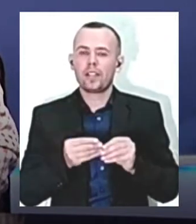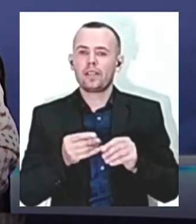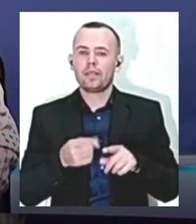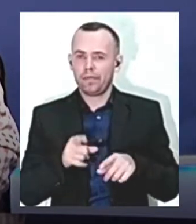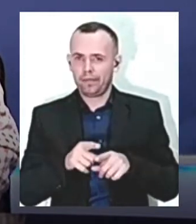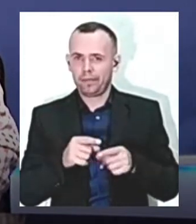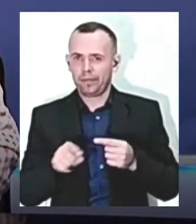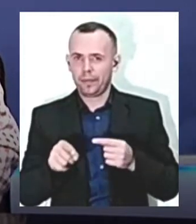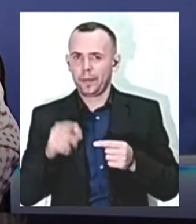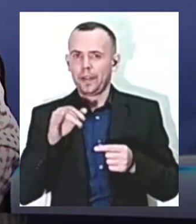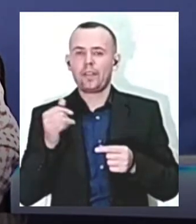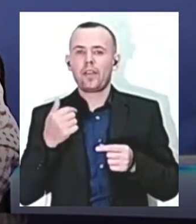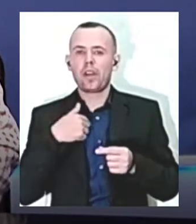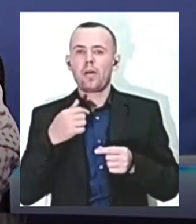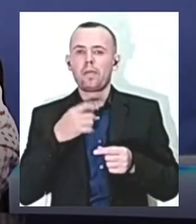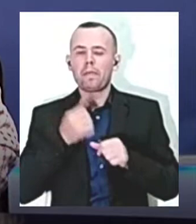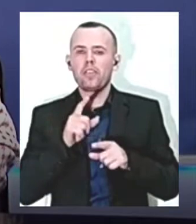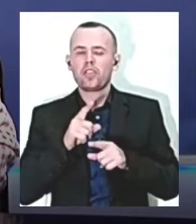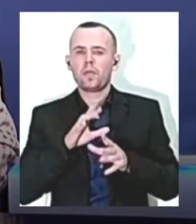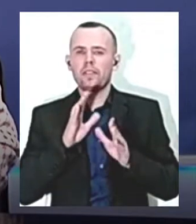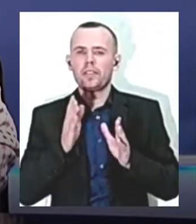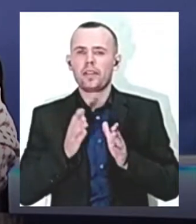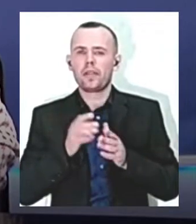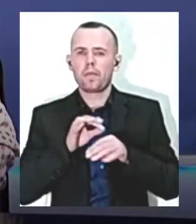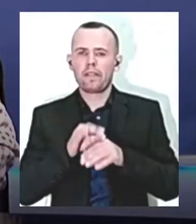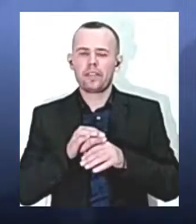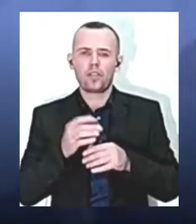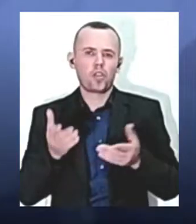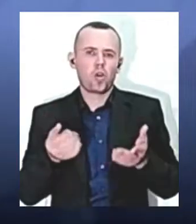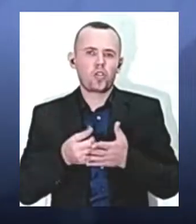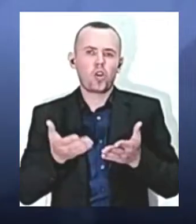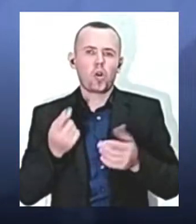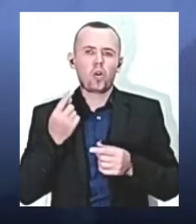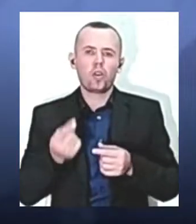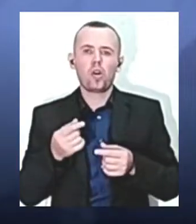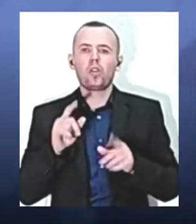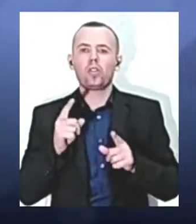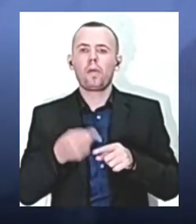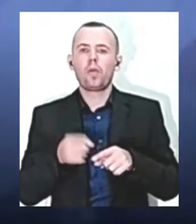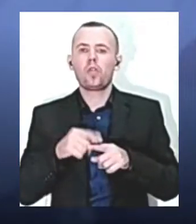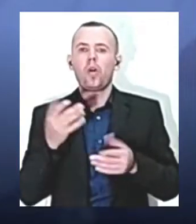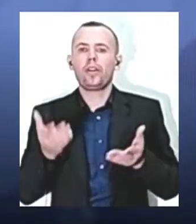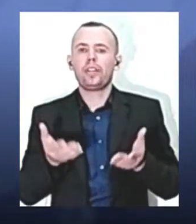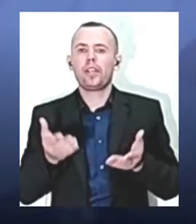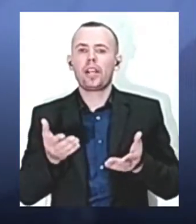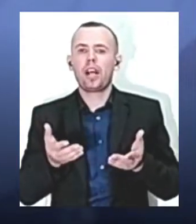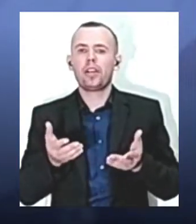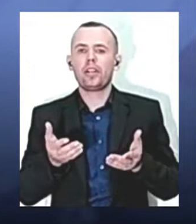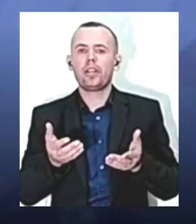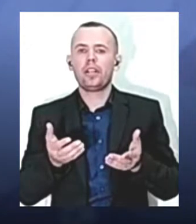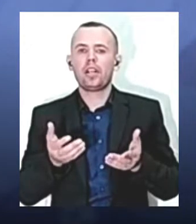зробити так, щоб ці реальності приварити до чогось одного. Тому що якщо в нас